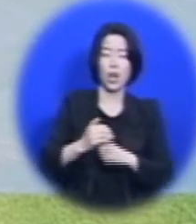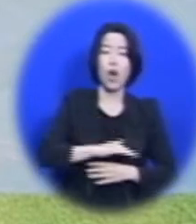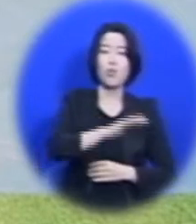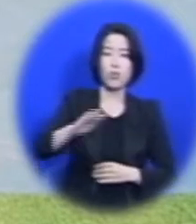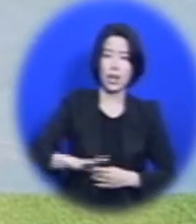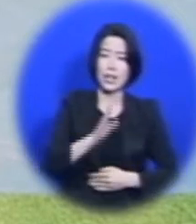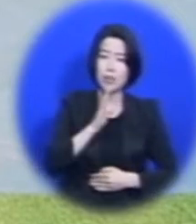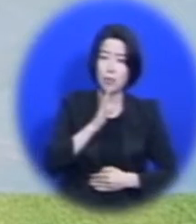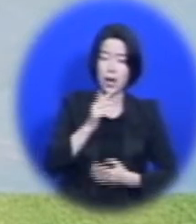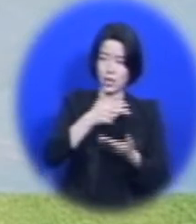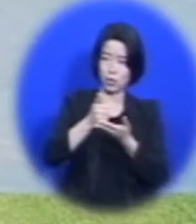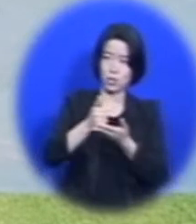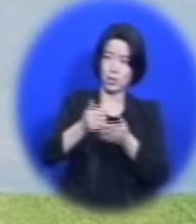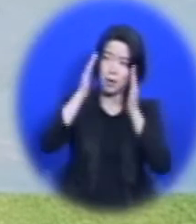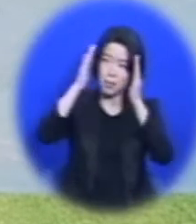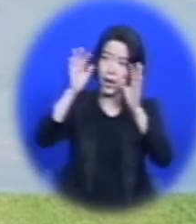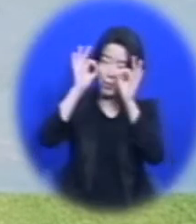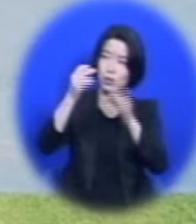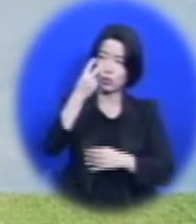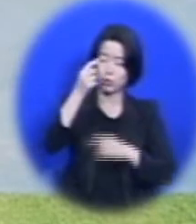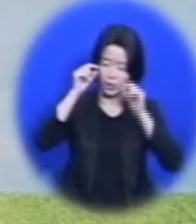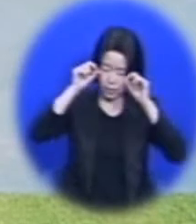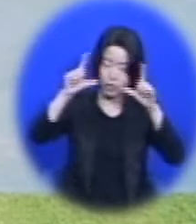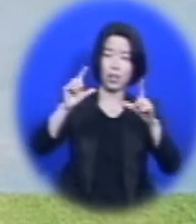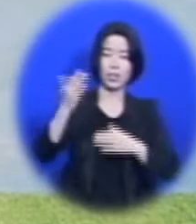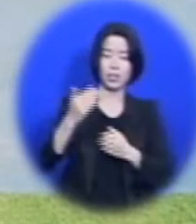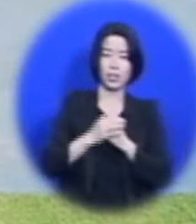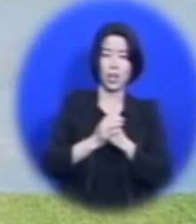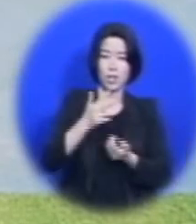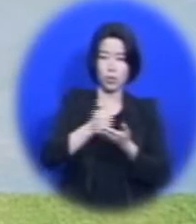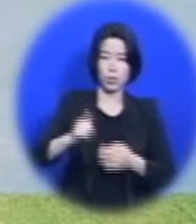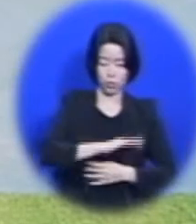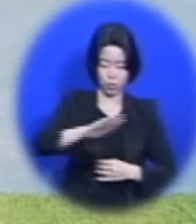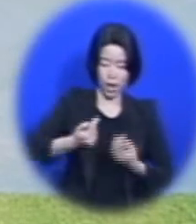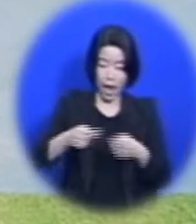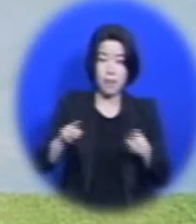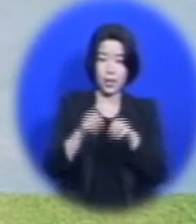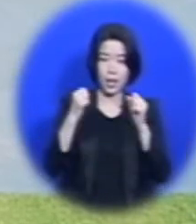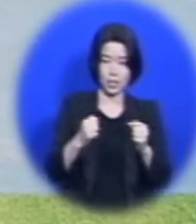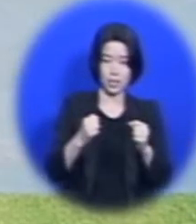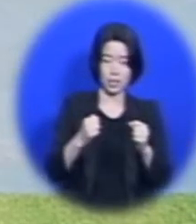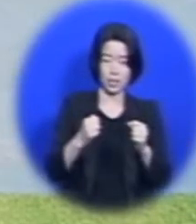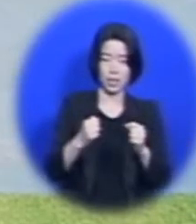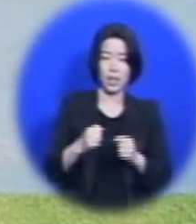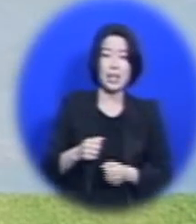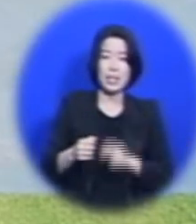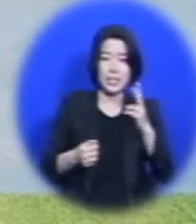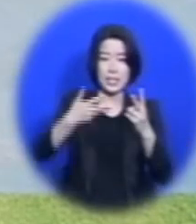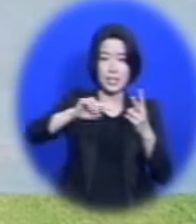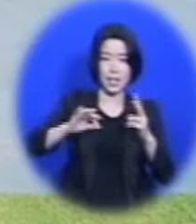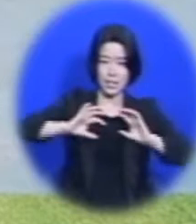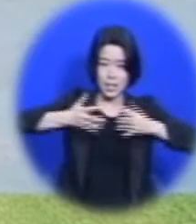우리가 정말 주님을 바라보는 눈을 떠야 된다는 것입니다. 주님은 우리와 함께 하신다는 것입니다. 2차 세계대전이 발발했을